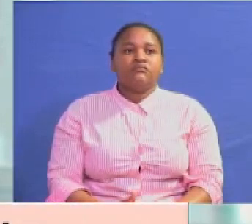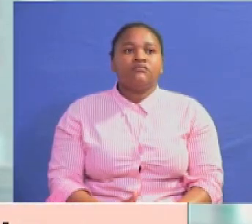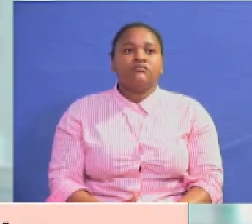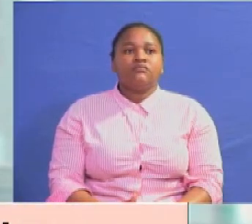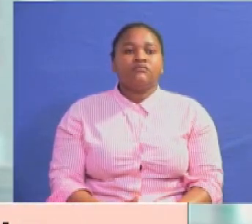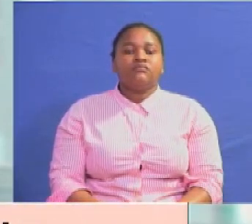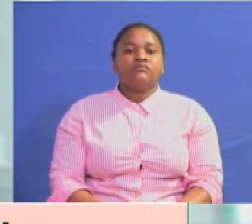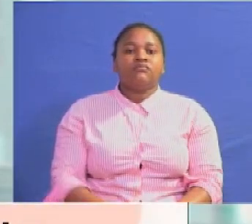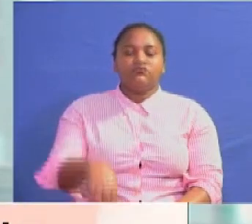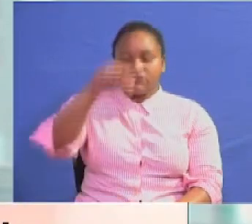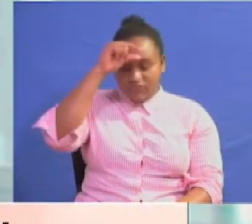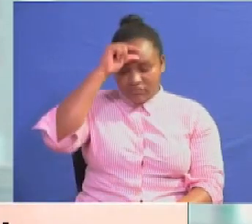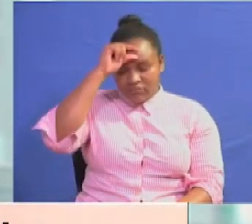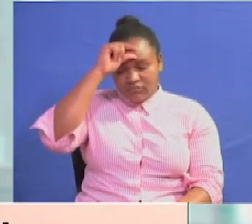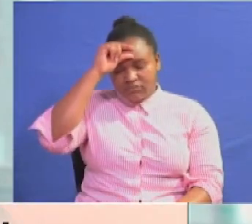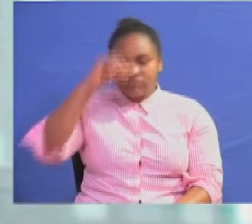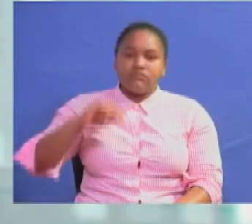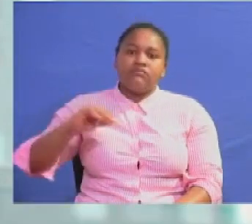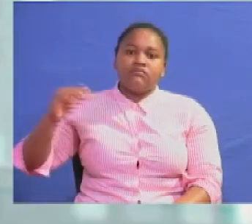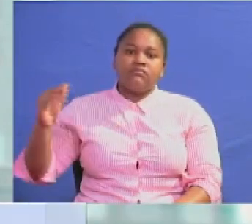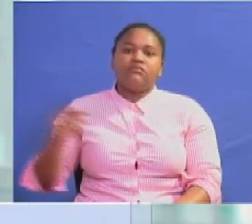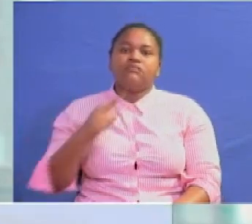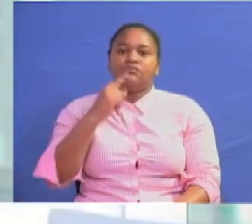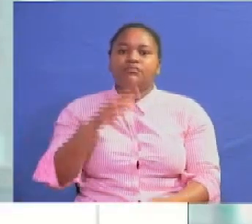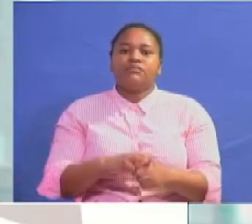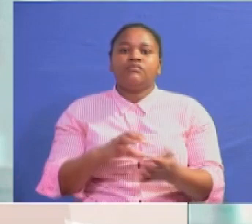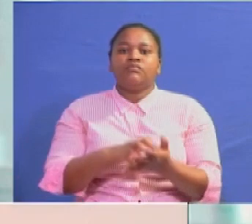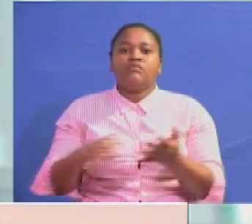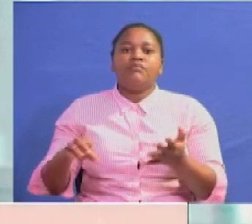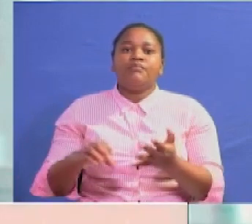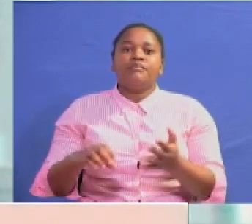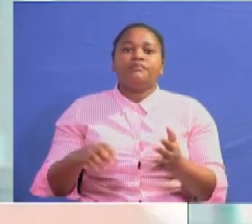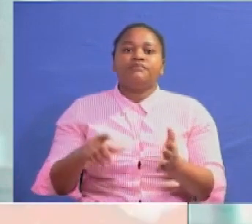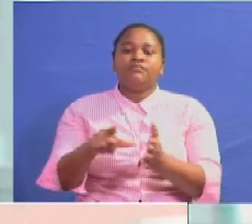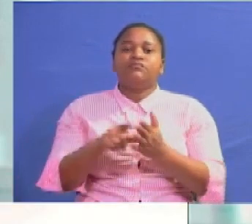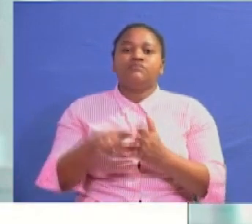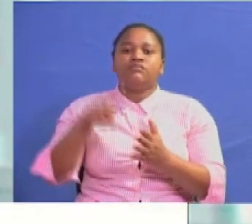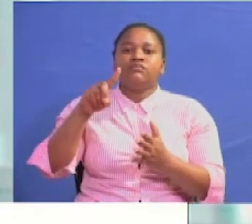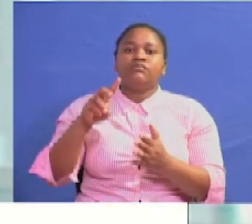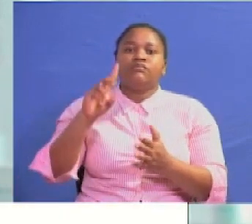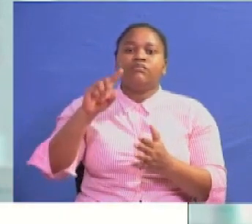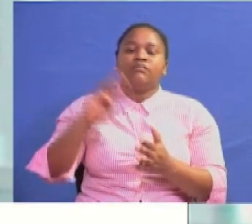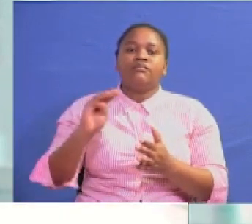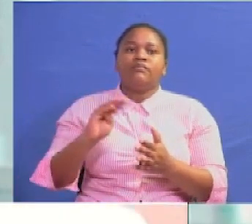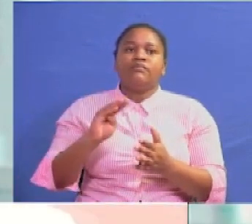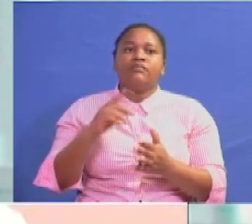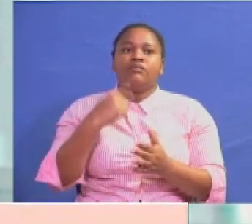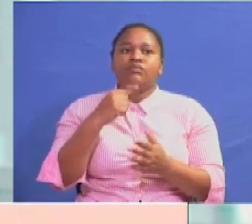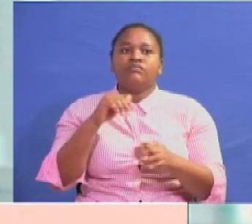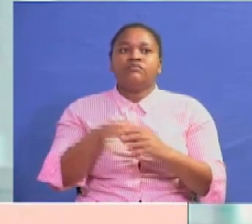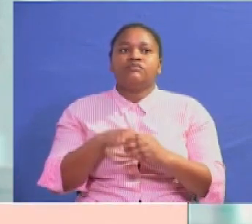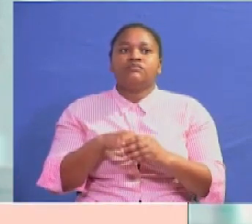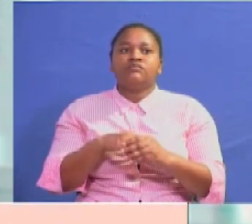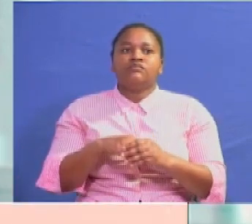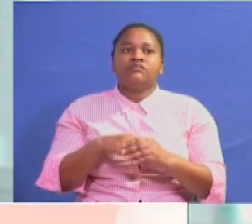Serikali za kaunti zimehimizwa kuondoa madeni ya bilioni moja yanayodaiwa na wakandarasi. Aidha, chama